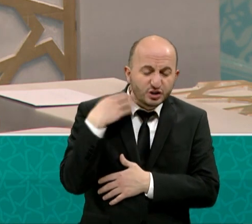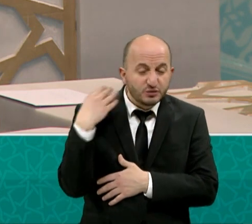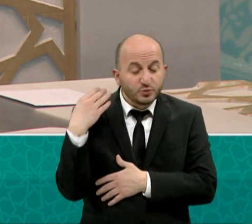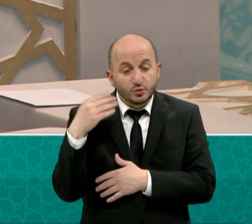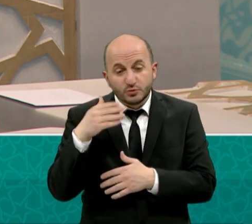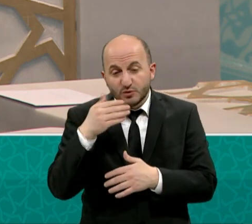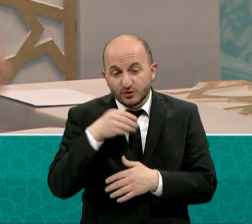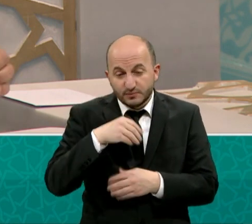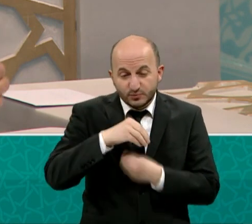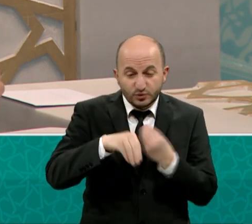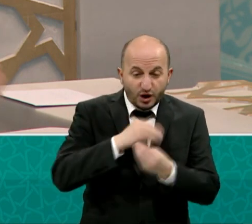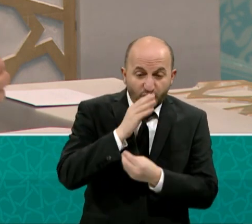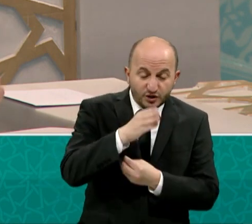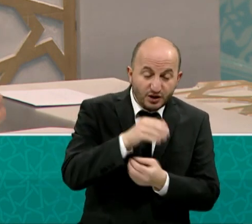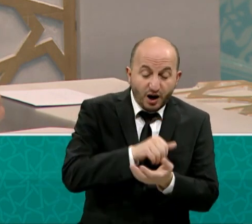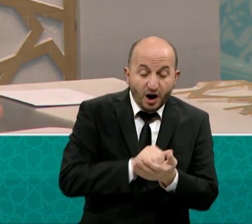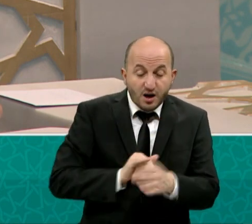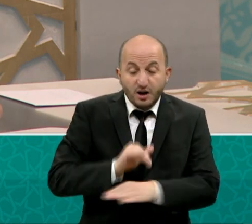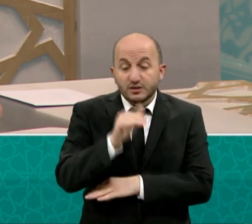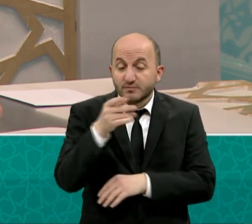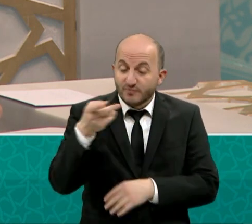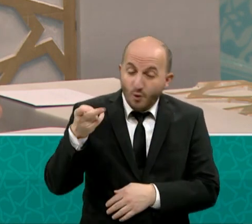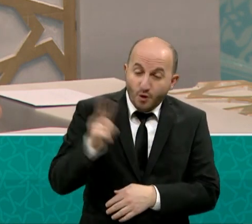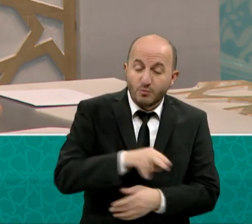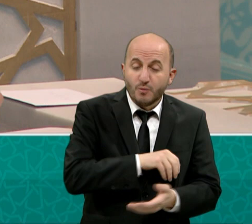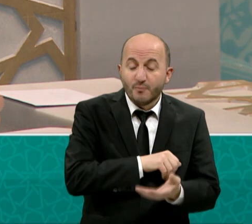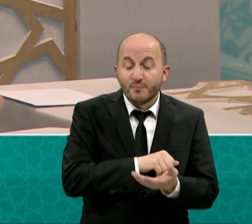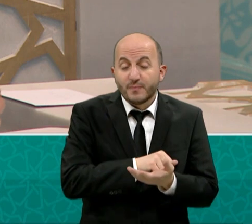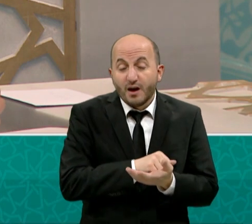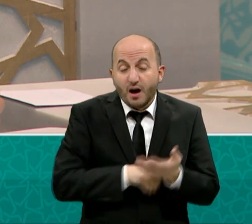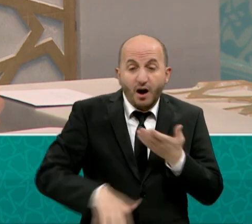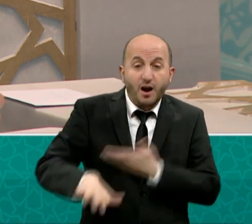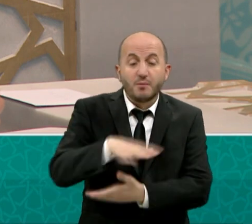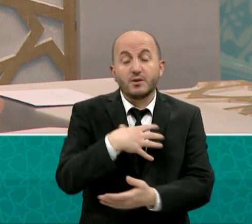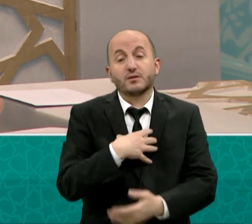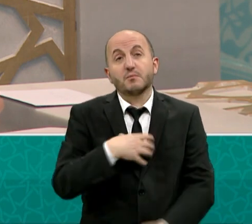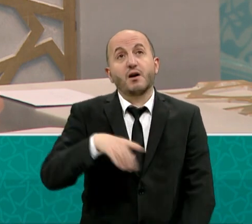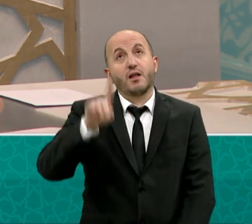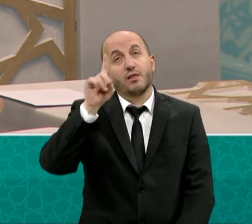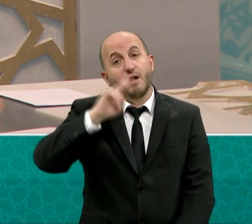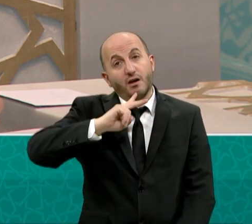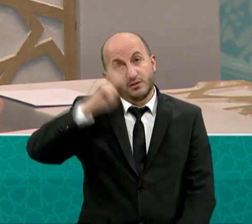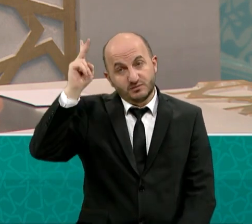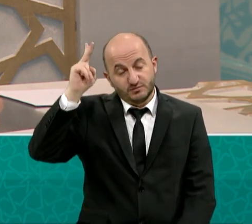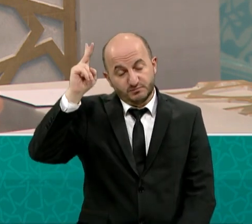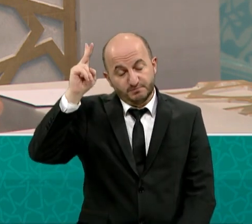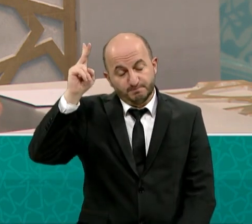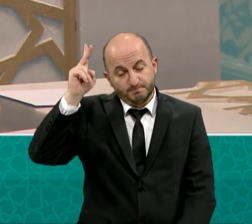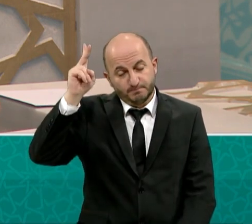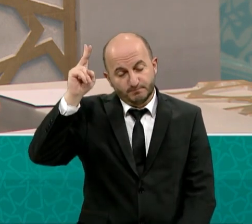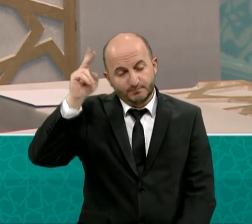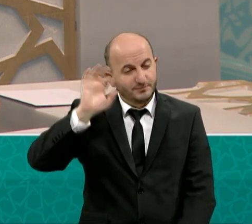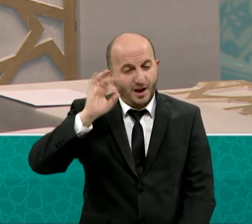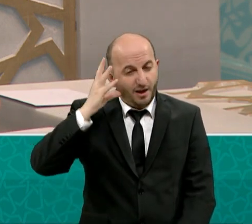ibadetlerim, benim hayatım ve ölümüm alemlerin Rabbi olan Allah'a aittir." Buradan